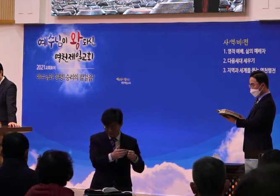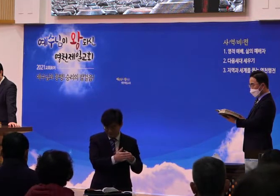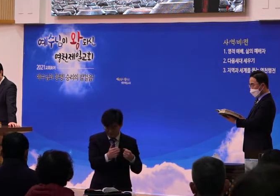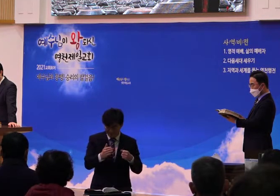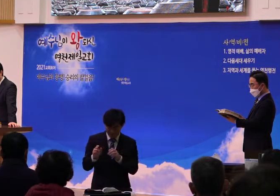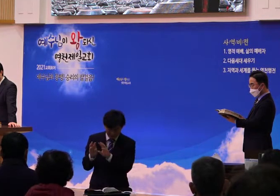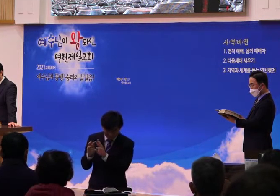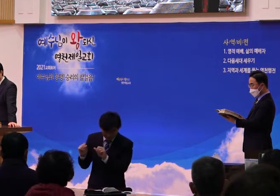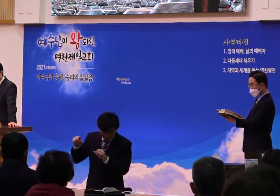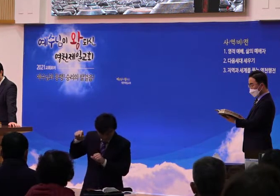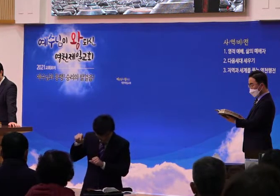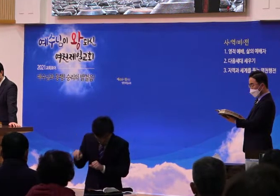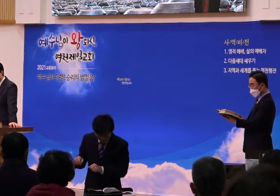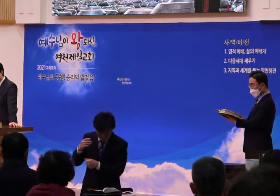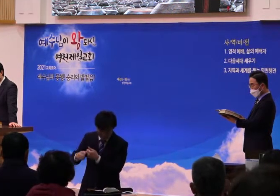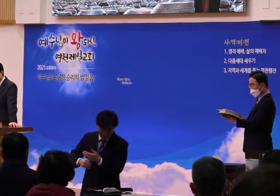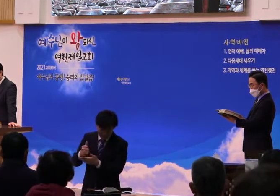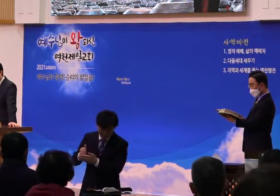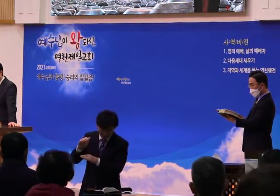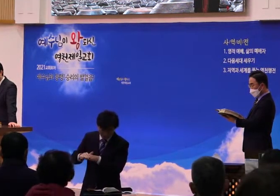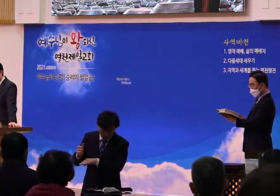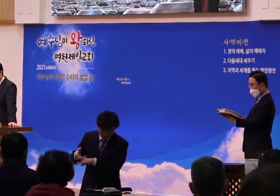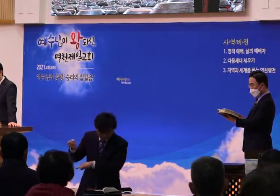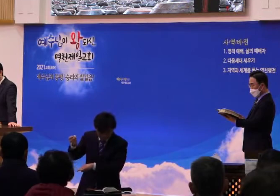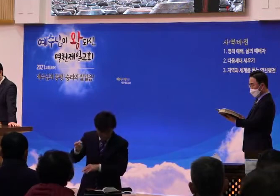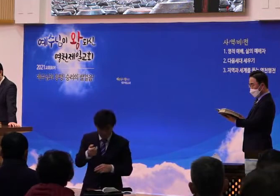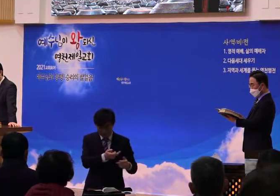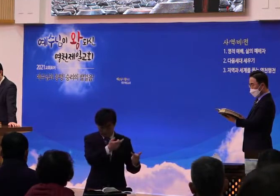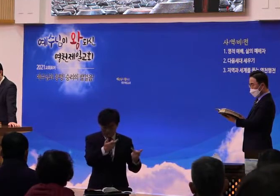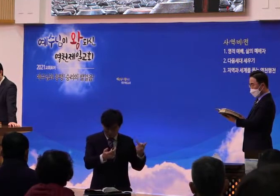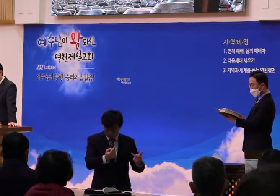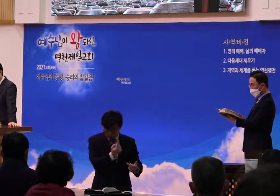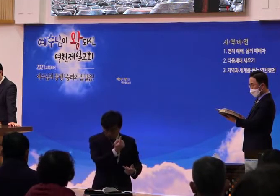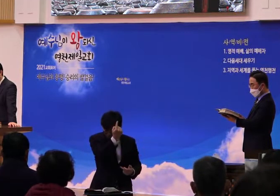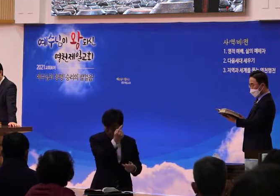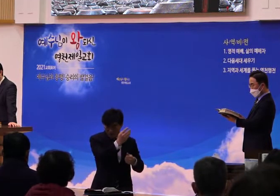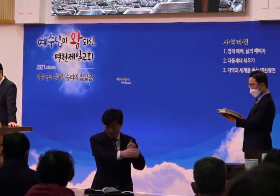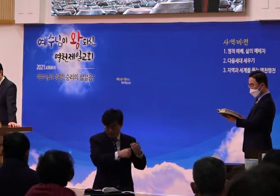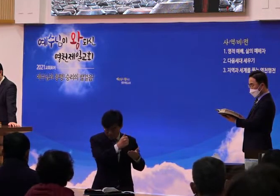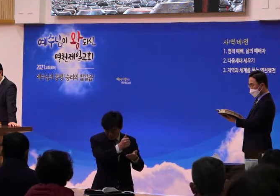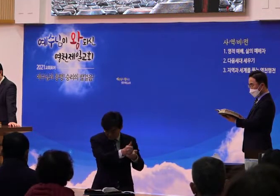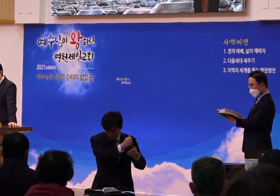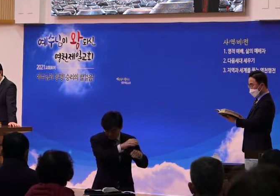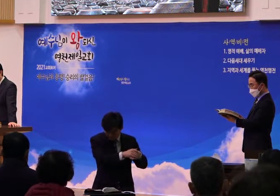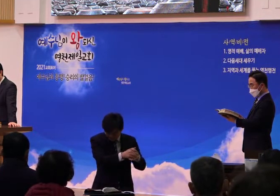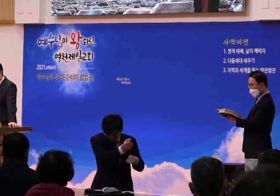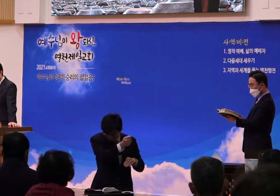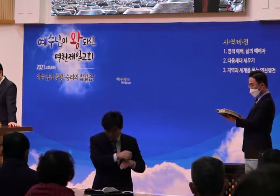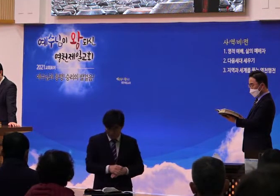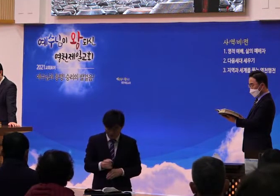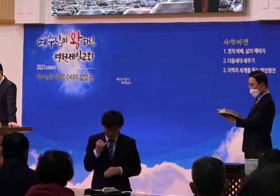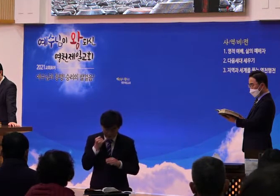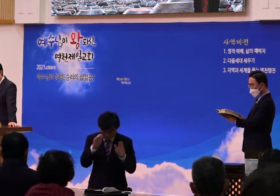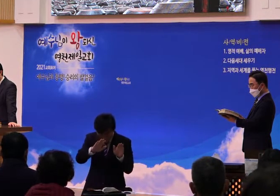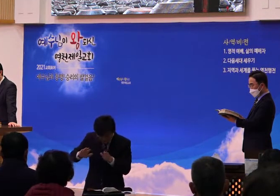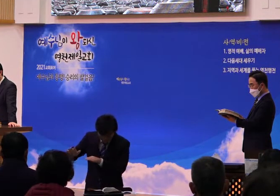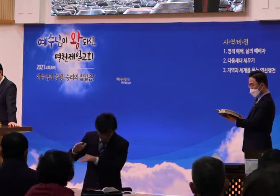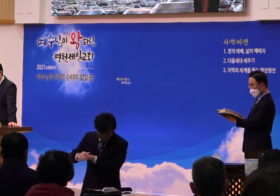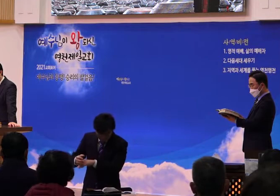땅의 깊은 곳이 그의 손 안에 있으면 하늘의 높은 곳도 그의 것이로다. 바다도 그의 것이라.